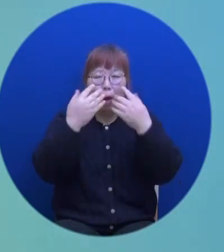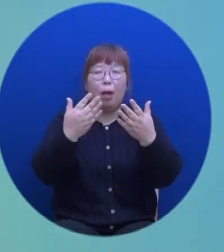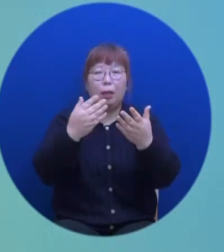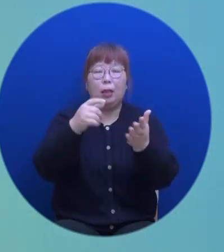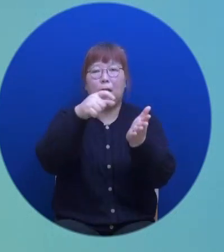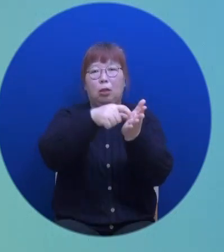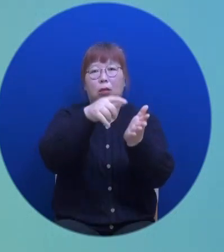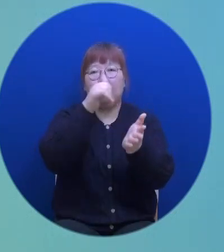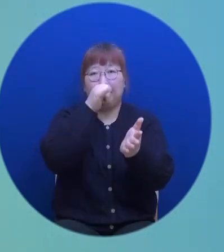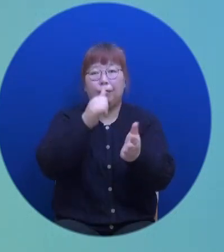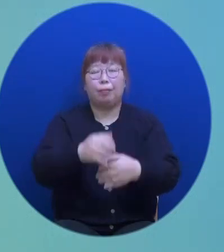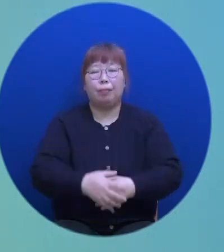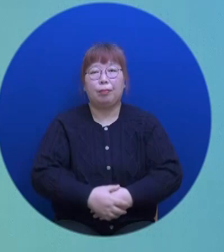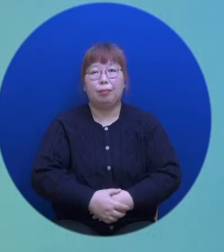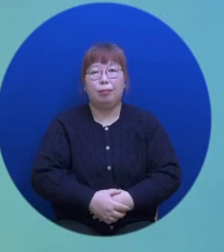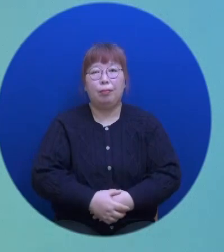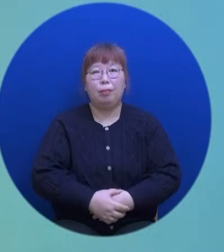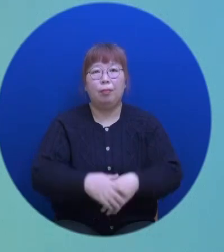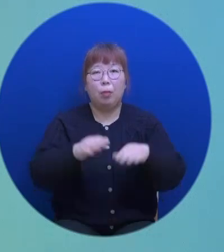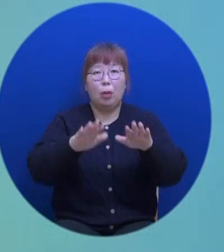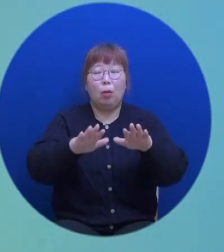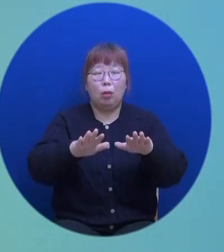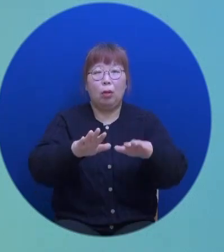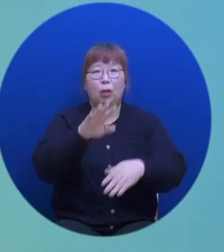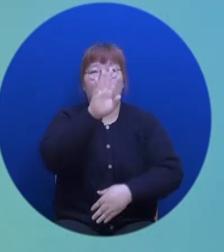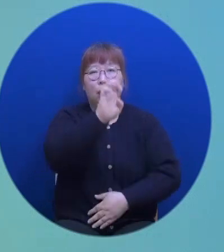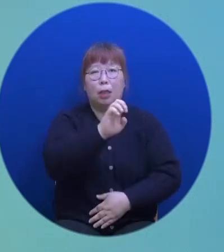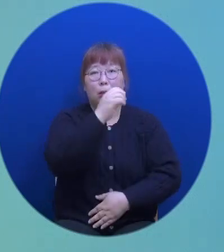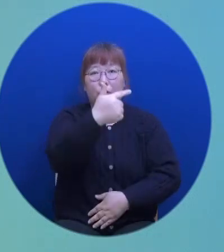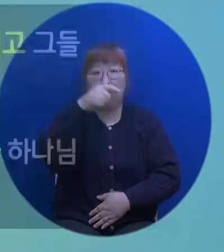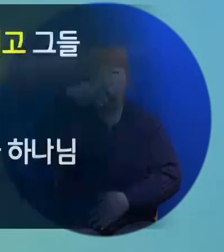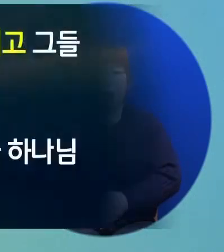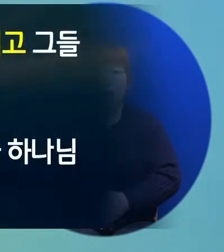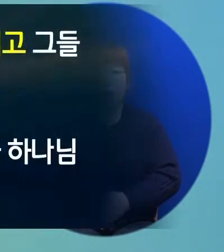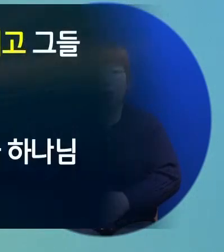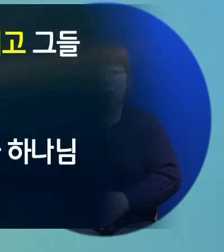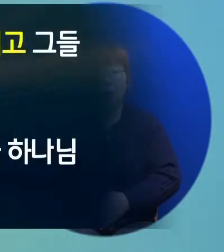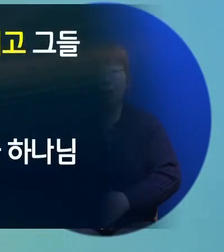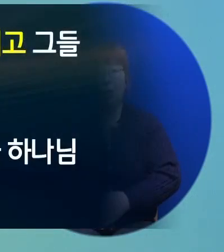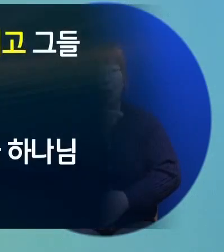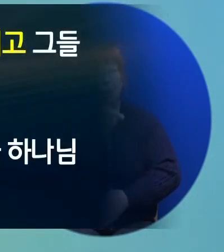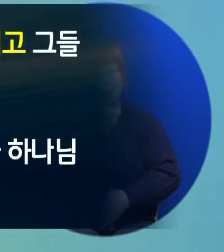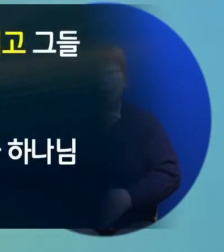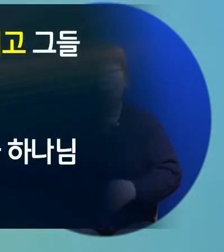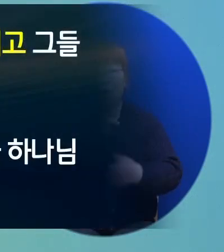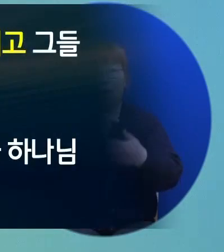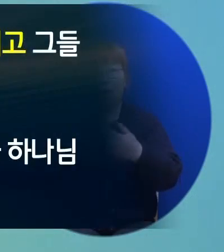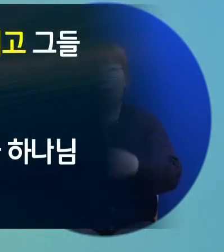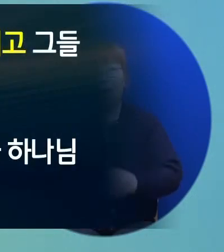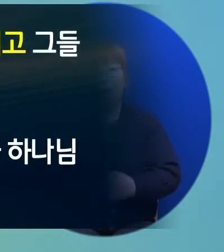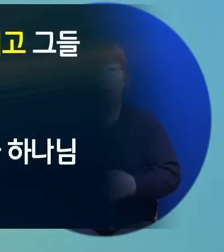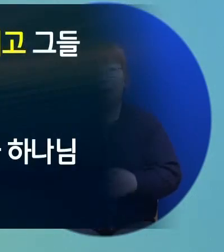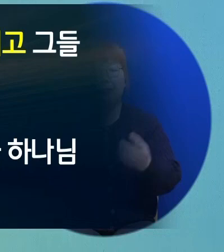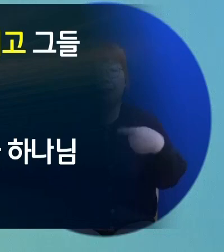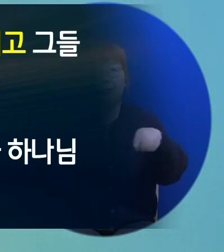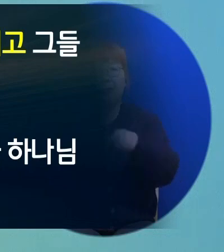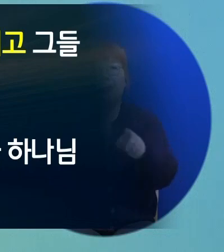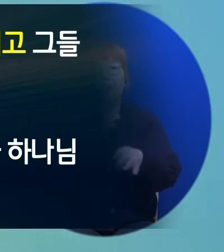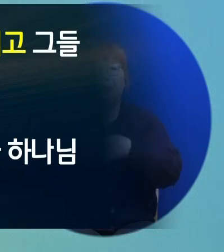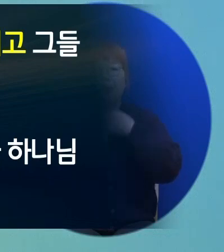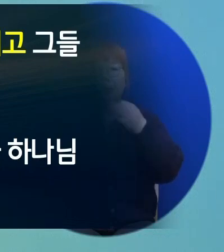계세요. 오늘 본문 46절입니다. 우리 화면을 보고 한 목소리를